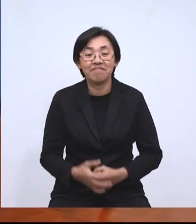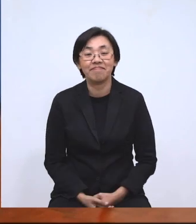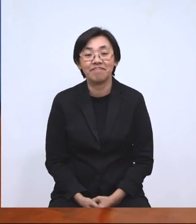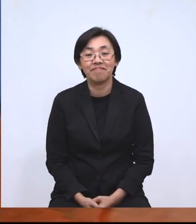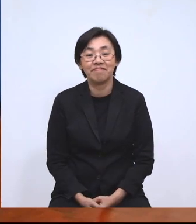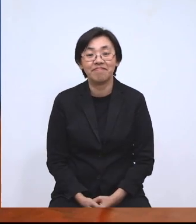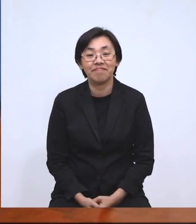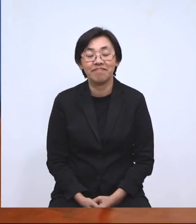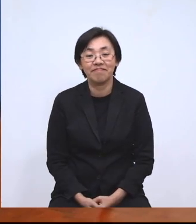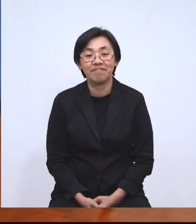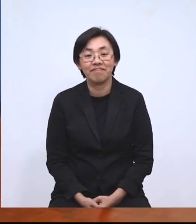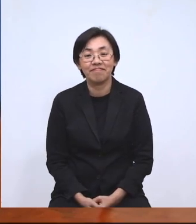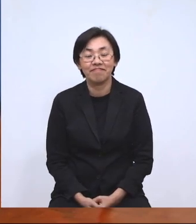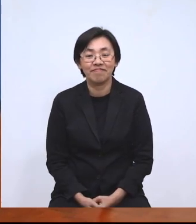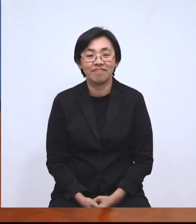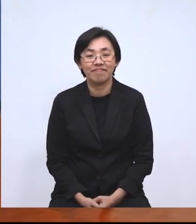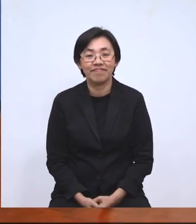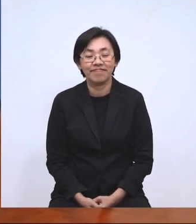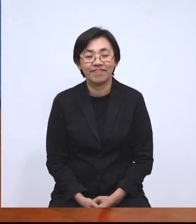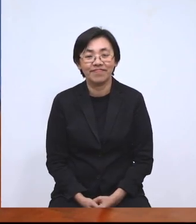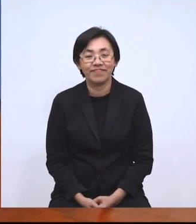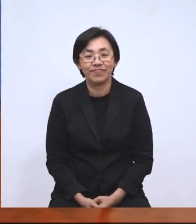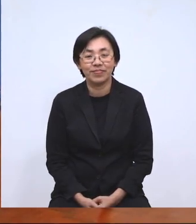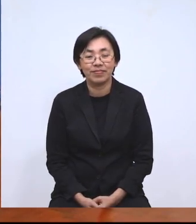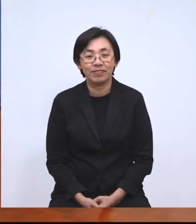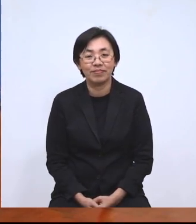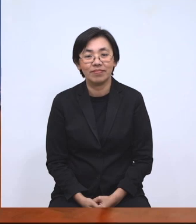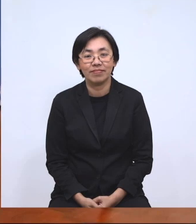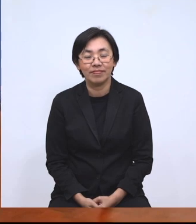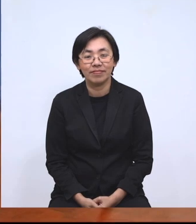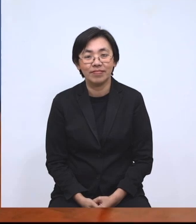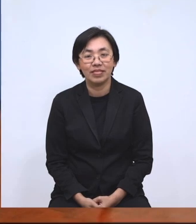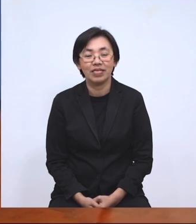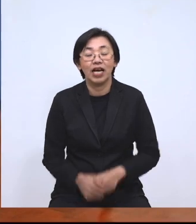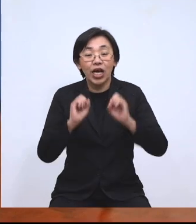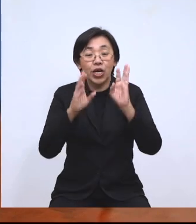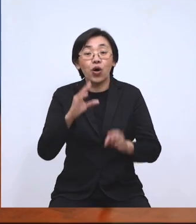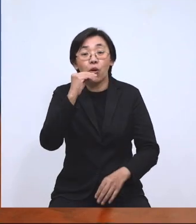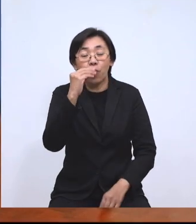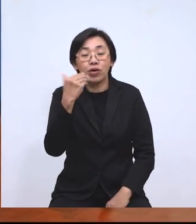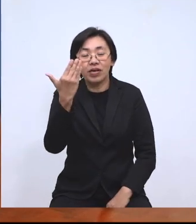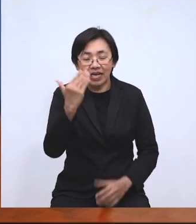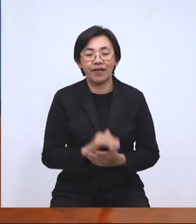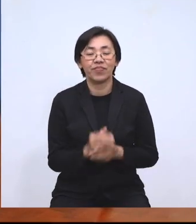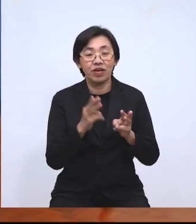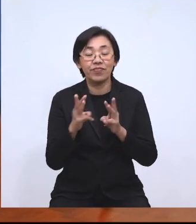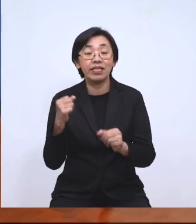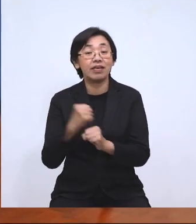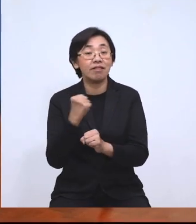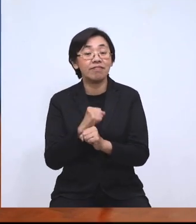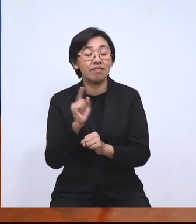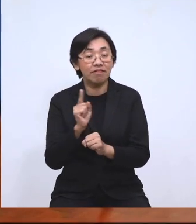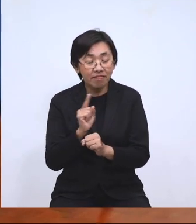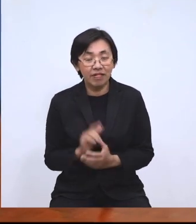มี ขอบอกเสร็จแล้วค่ะงั้นก ็พูดก่อนนะ ขอขวดพูดก่อนนะครับเนี่ยค่ะก็คือเป็นตัวอย่างวิธีการฝึก